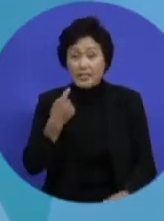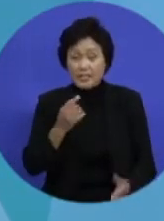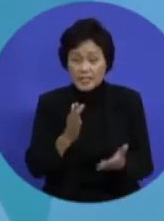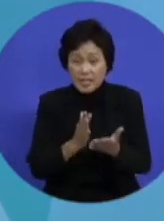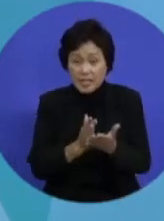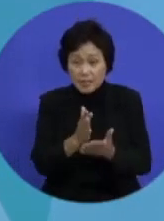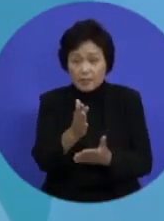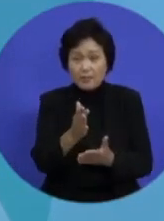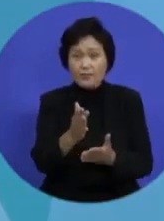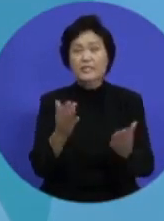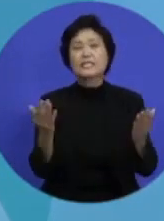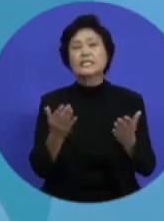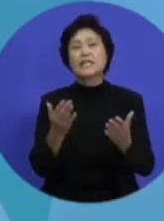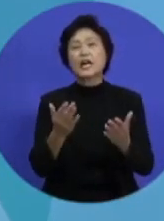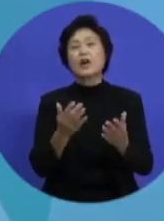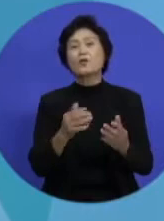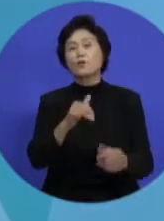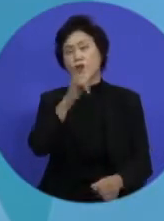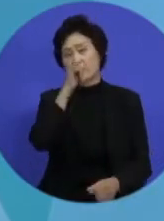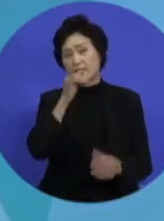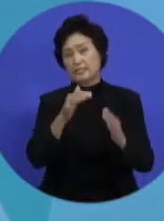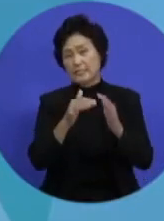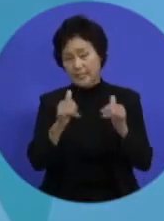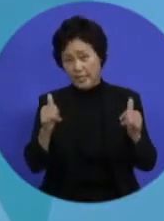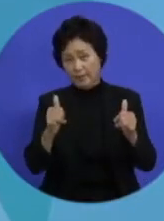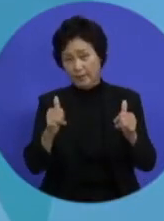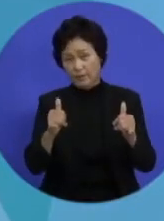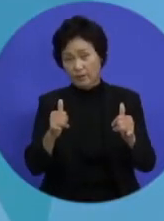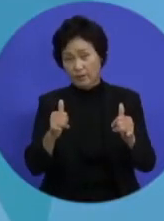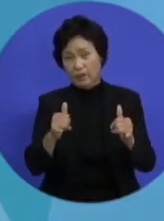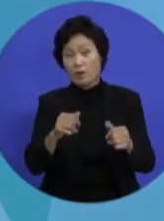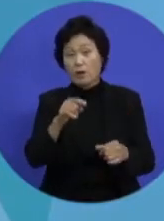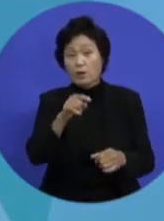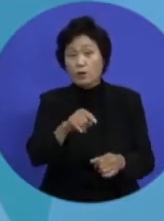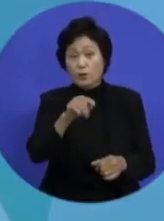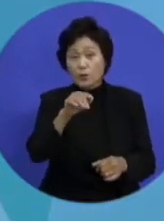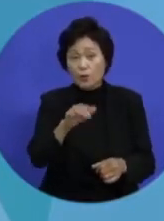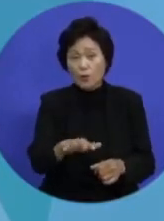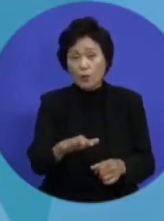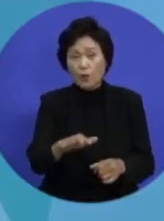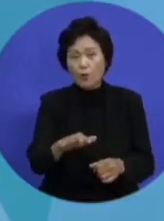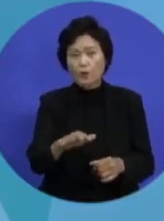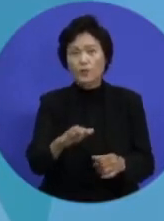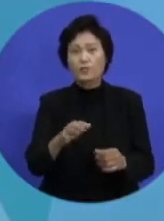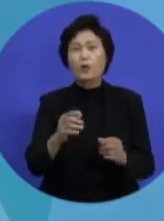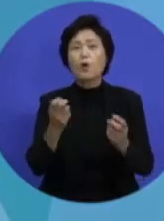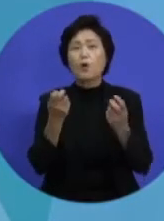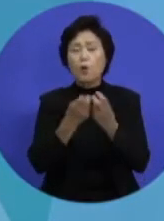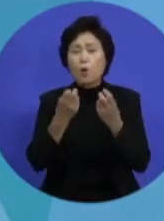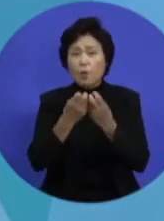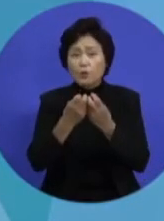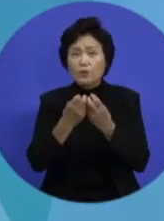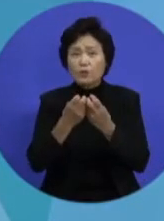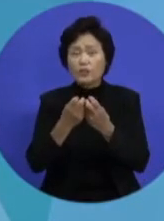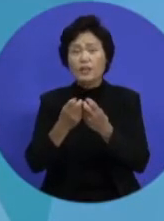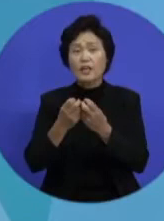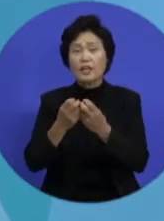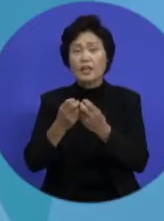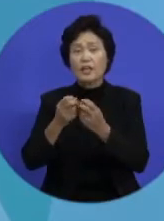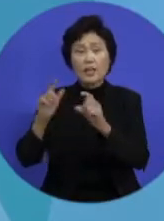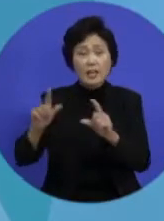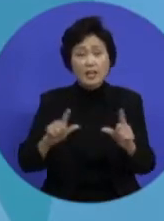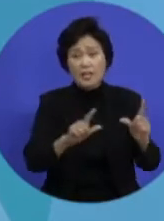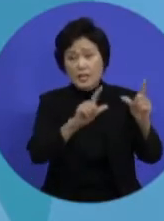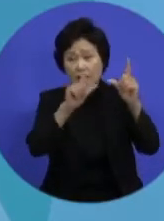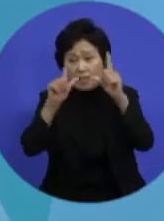계속 일을 하고 계시는 분. 그러니까 현장이 어떻게 돌아가는지를 알아야 아이들이 건강한 현장을 자기